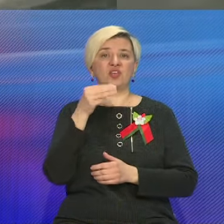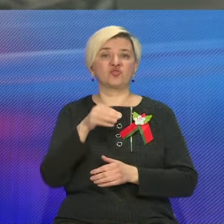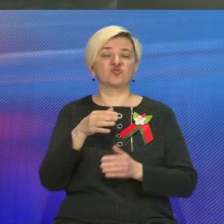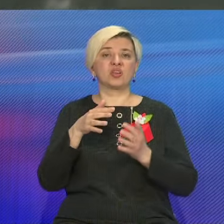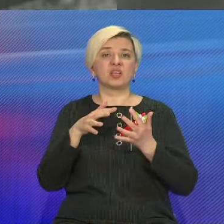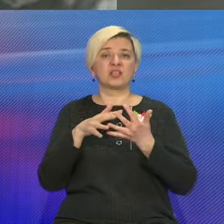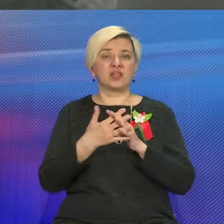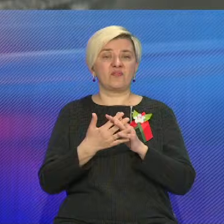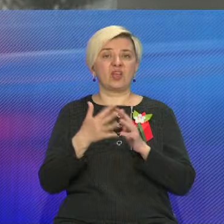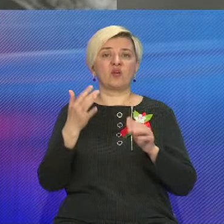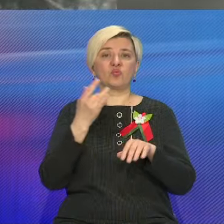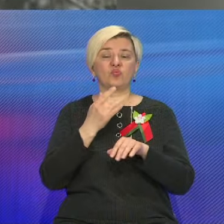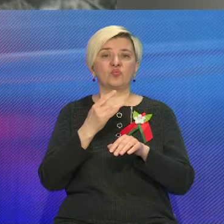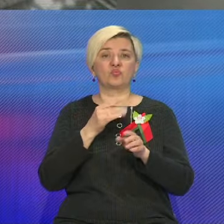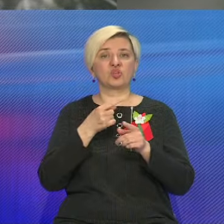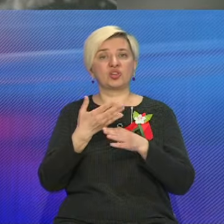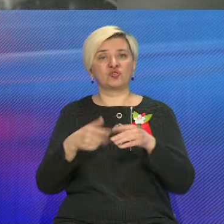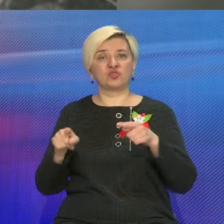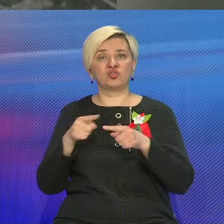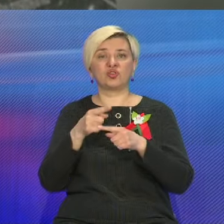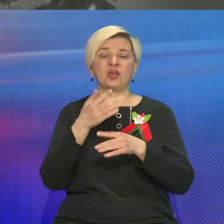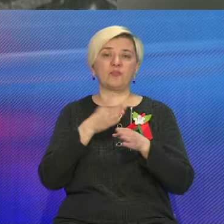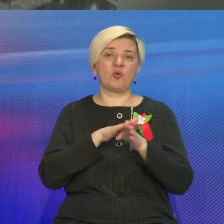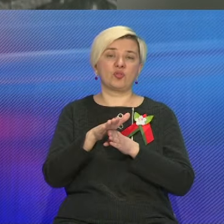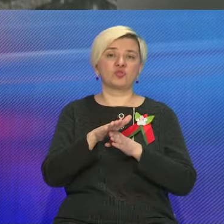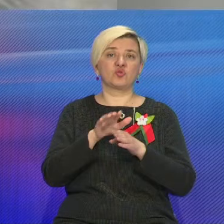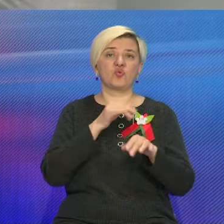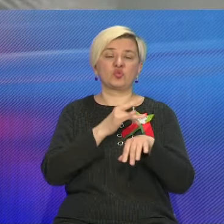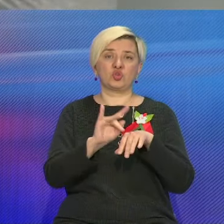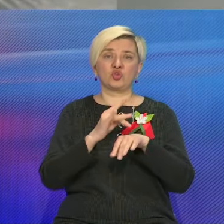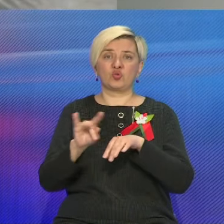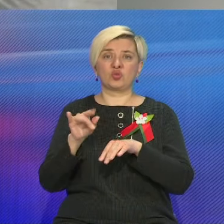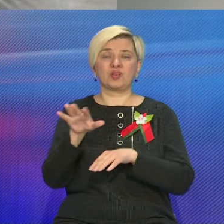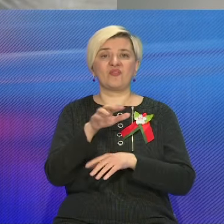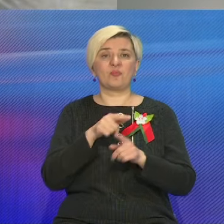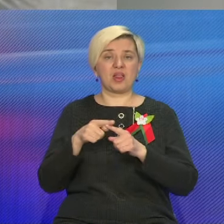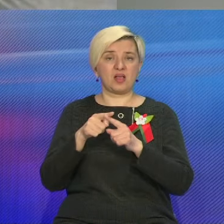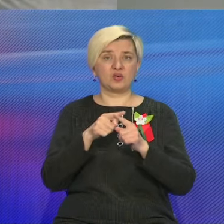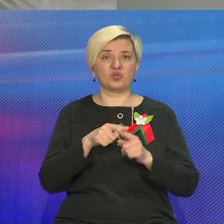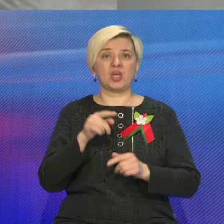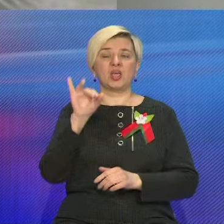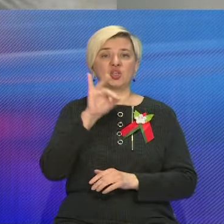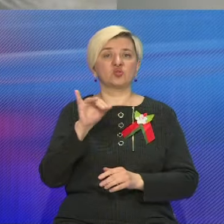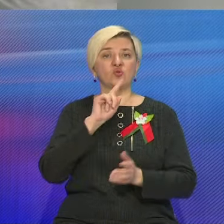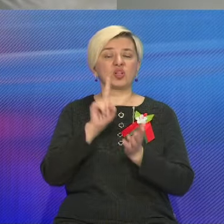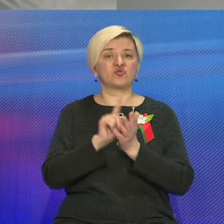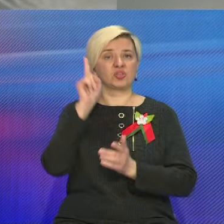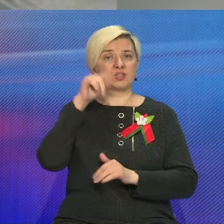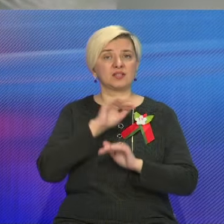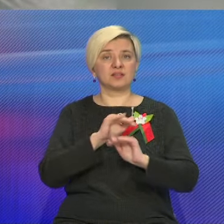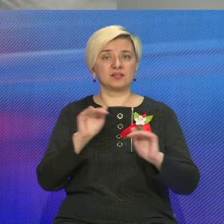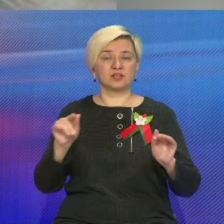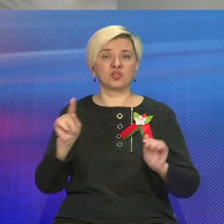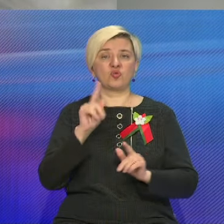поўнасцю знішчаных карнікамі на тэрыторыі Беларусі. Іх гісторыі павінна ведаць падрастаючае пакаленне, каб усвядоміць, што такое